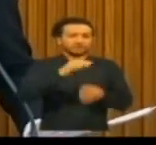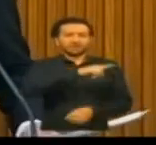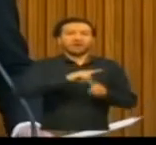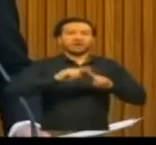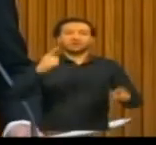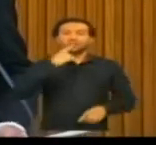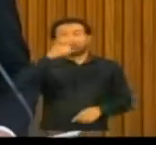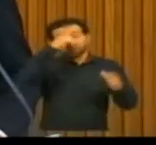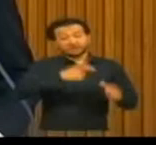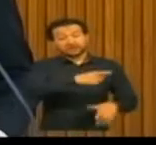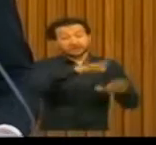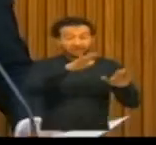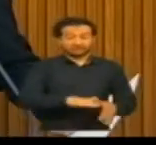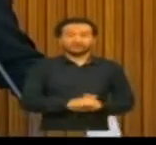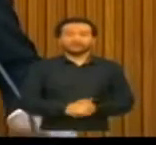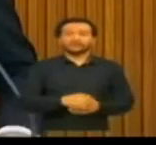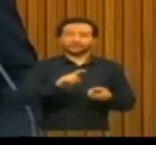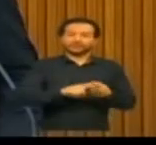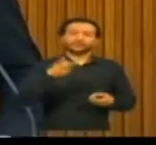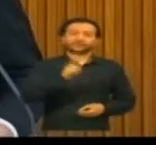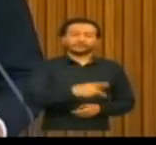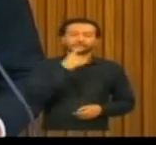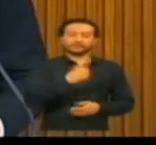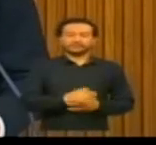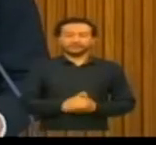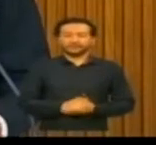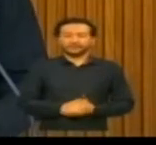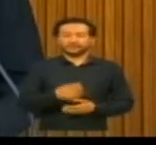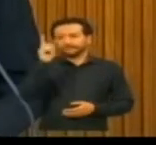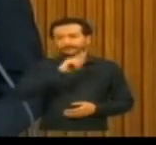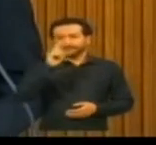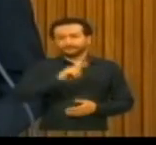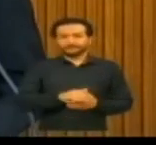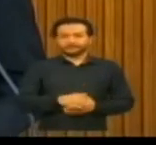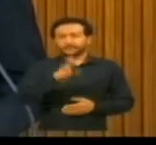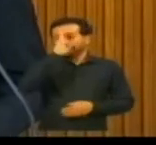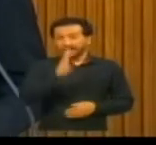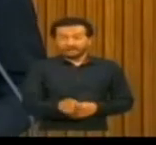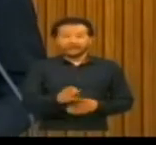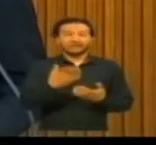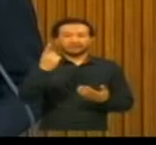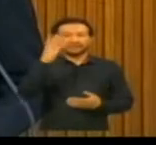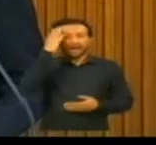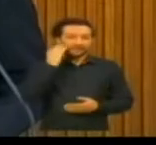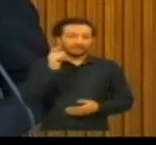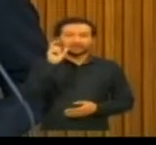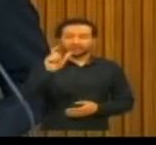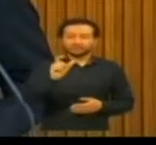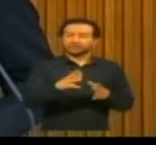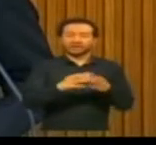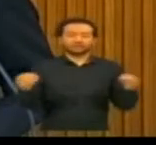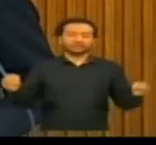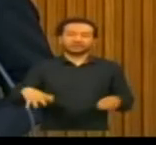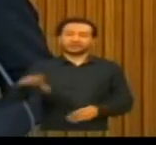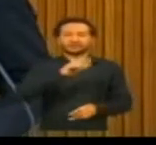diyorlar, Türkiye'de kalacaksın ve öleceksin diyorlar. Dolayısıyla adalet dediğimiz kavramın unutulduğunu hep